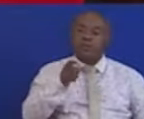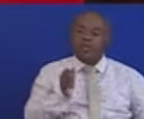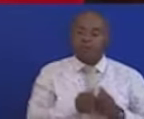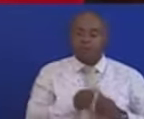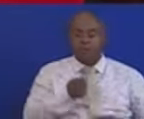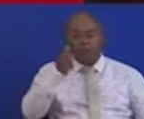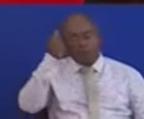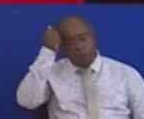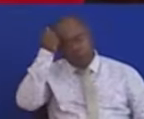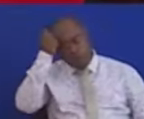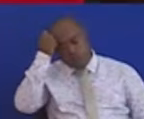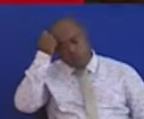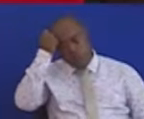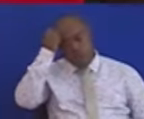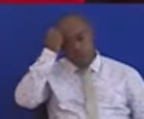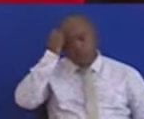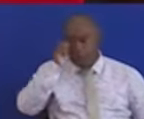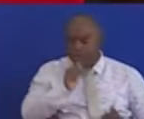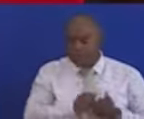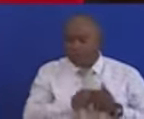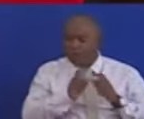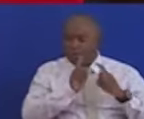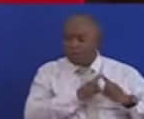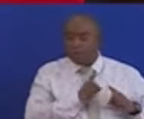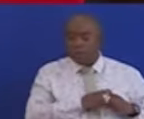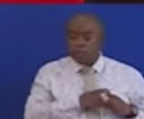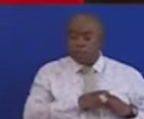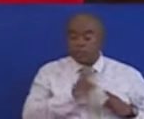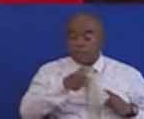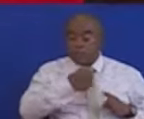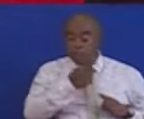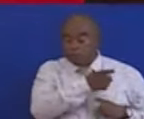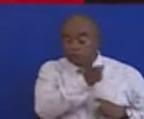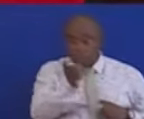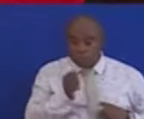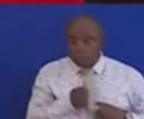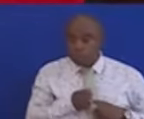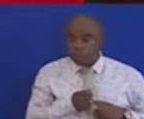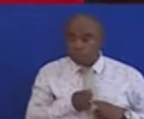makuma ya Malik kale MN shindo hata kut tengeneiluminatormascarapensule